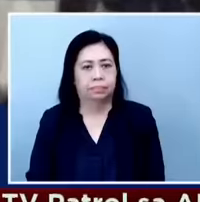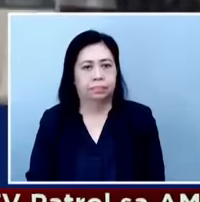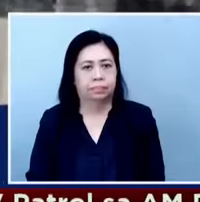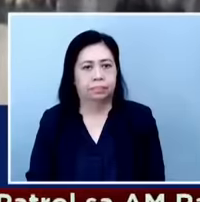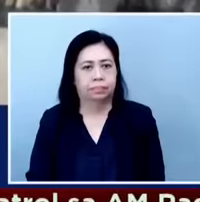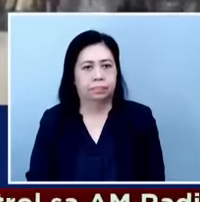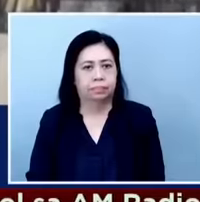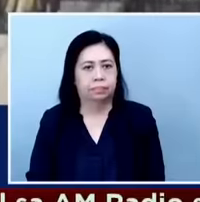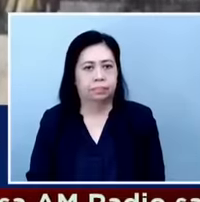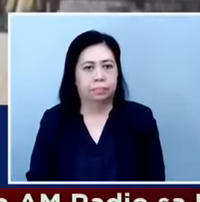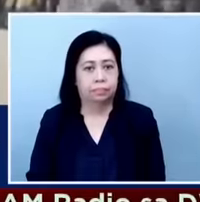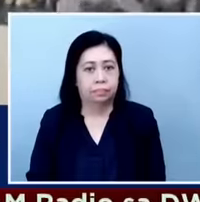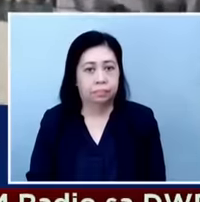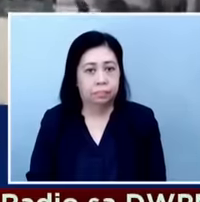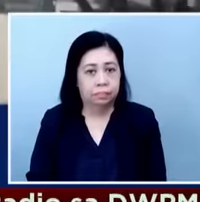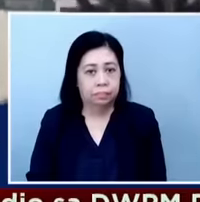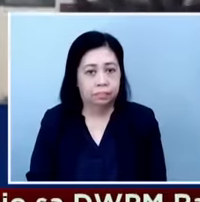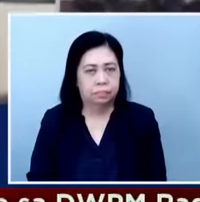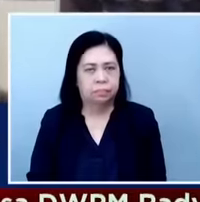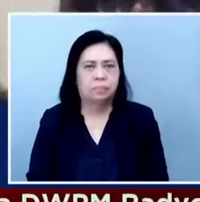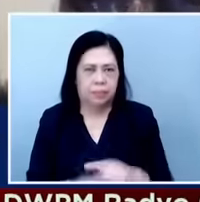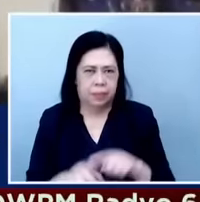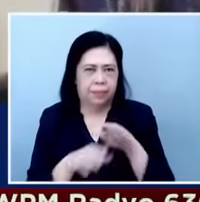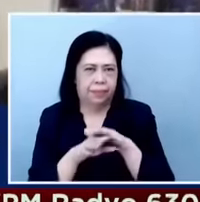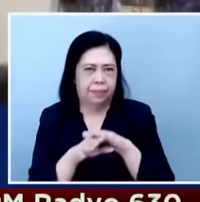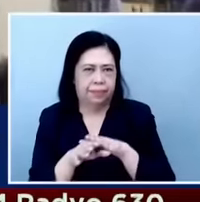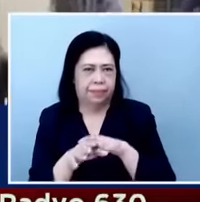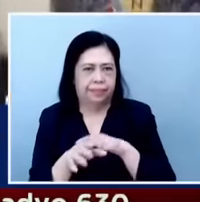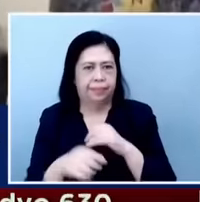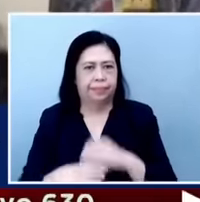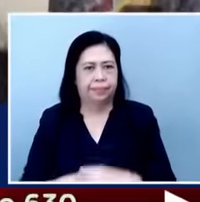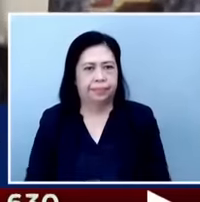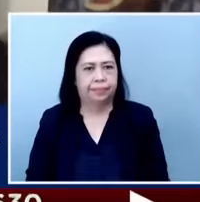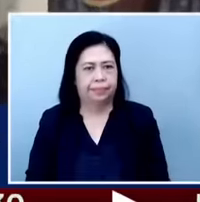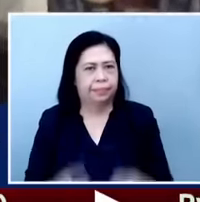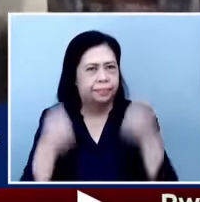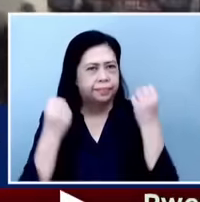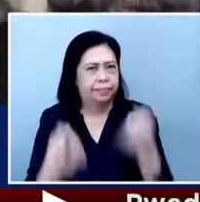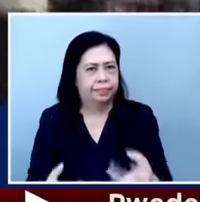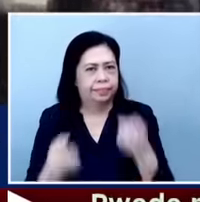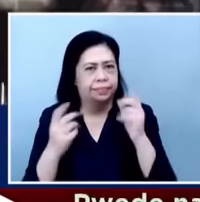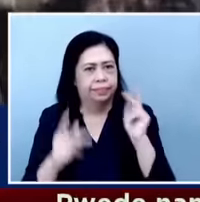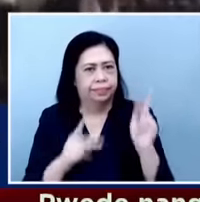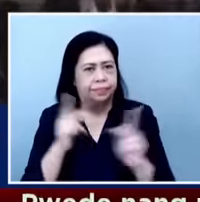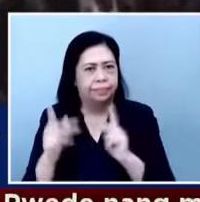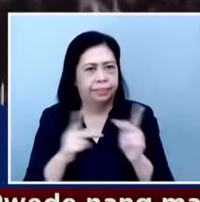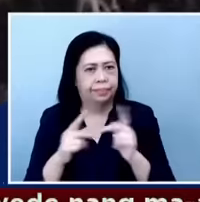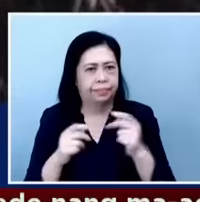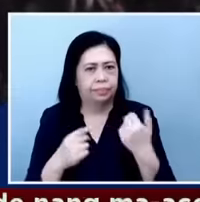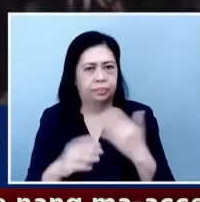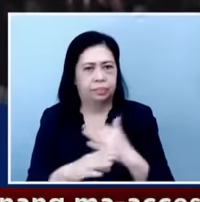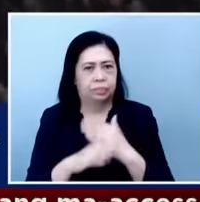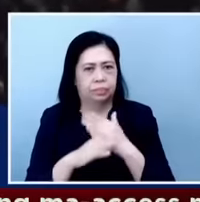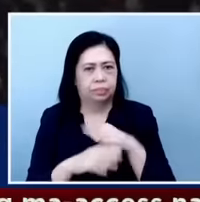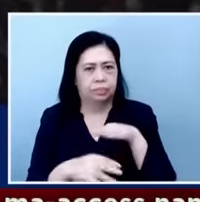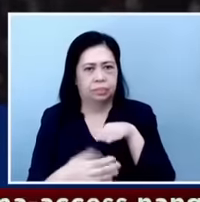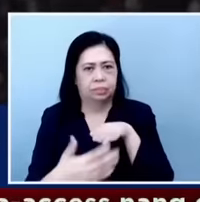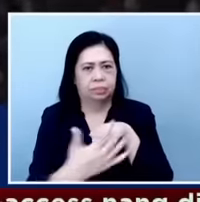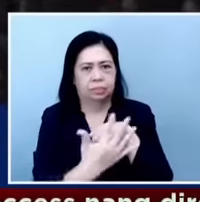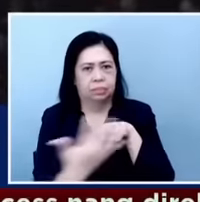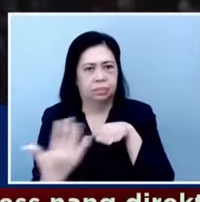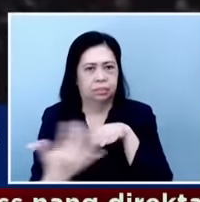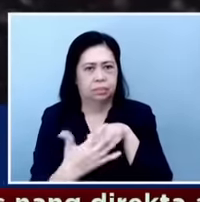Ito na, bumabagal nga lamang sa dami ho ng tao na humaharang sa may pintuan